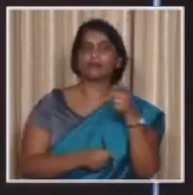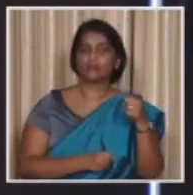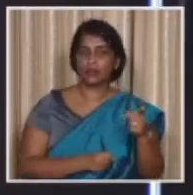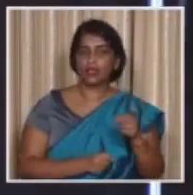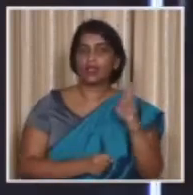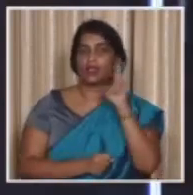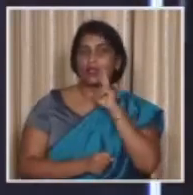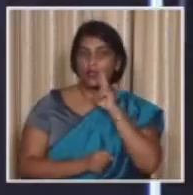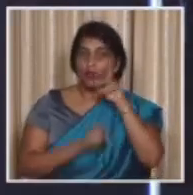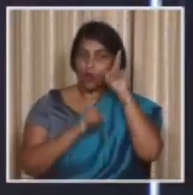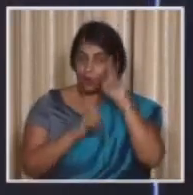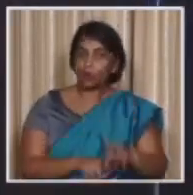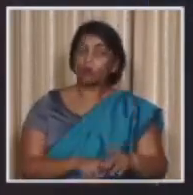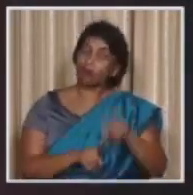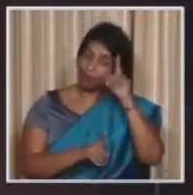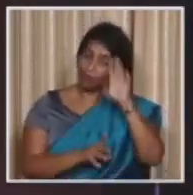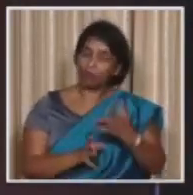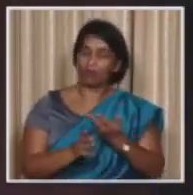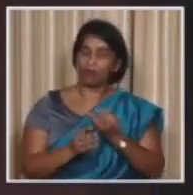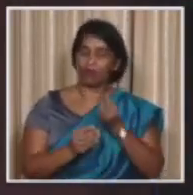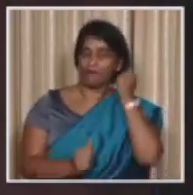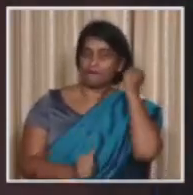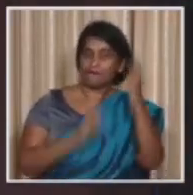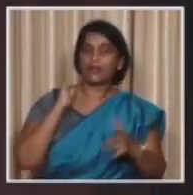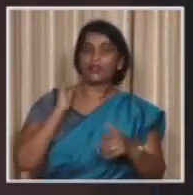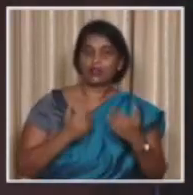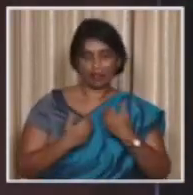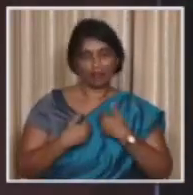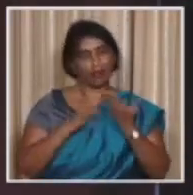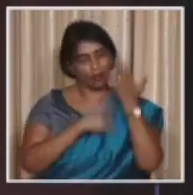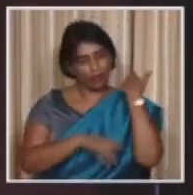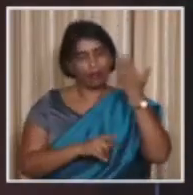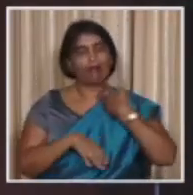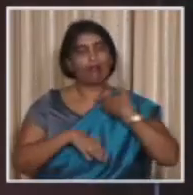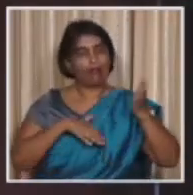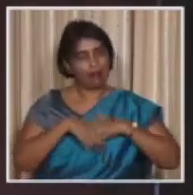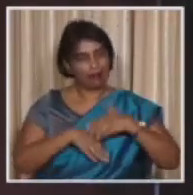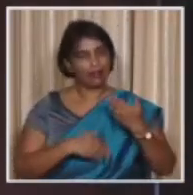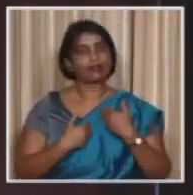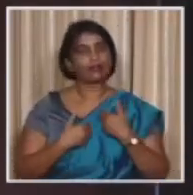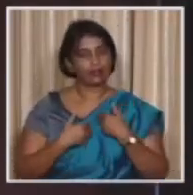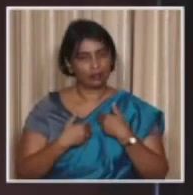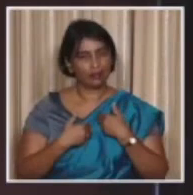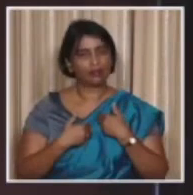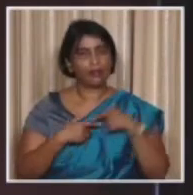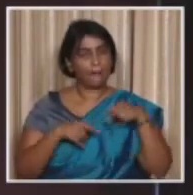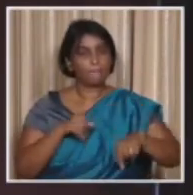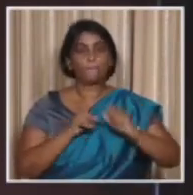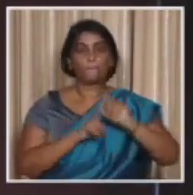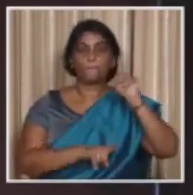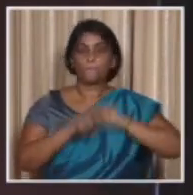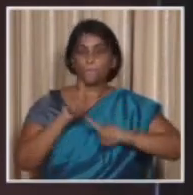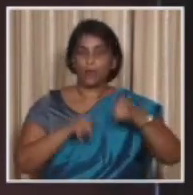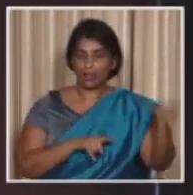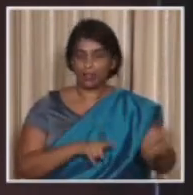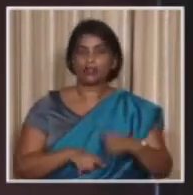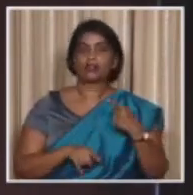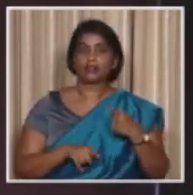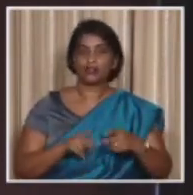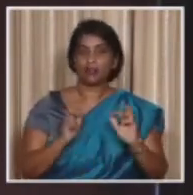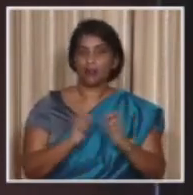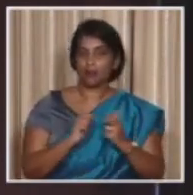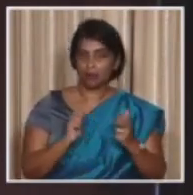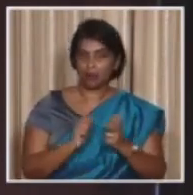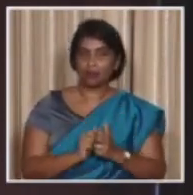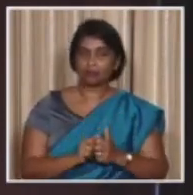රනිල් ලොක්කෝ වගේ ගුලි දෙන අම්බානකට ඔය එක අපිට තෝරතරම් ගුලි දීලා තියෙනවා. හරිද? මේ පාර්ලිමේන්තුව එක දවසක් වලියක්